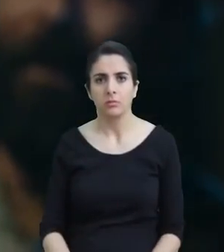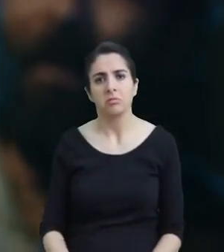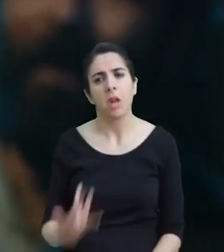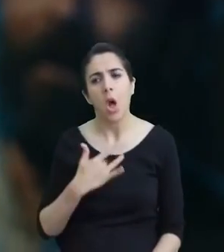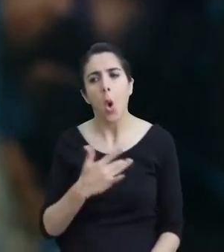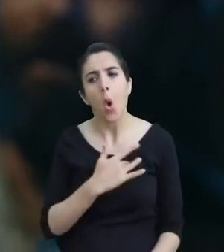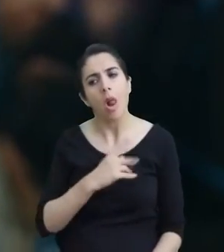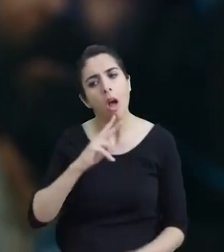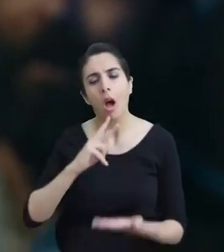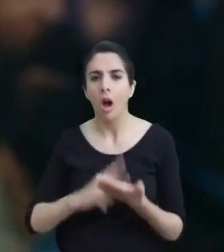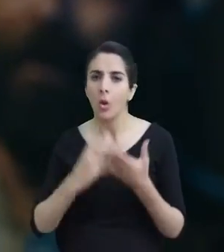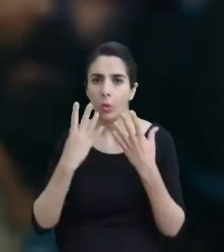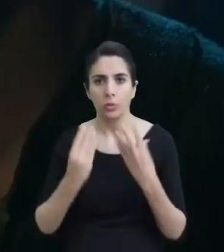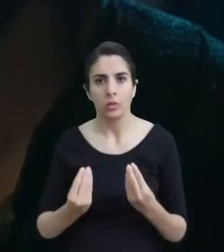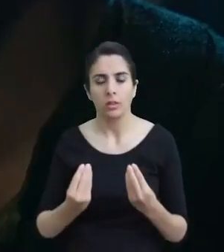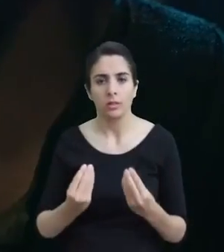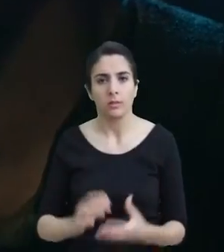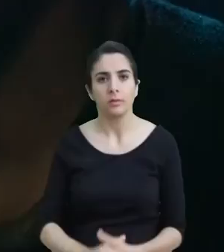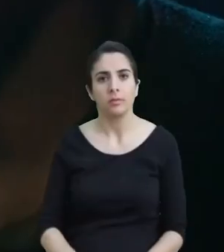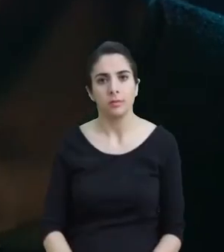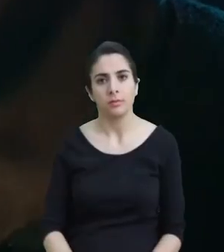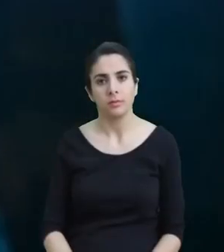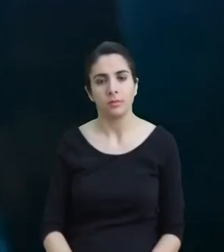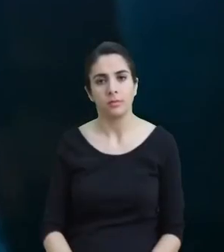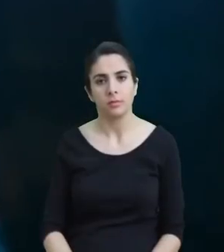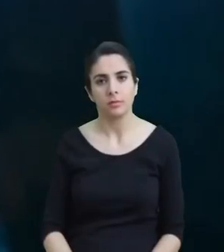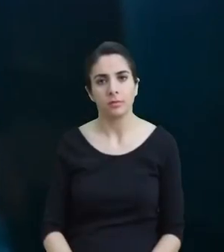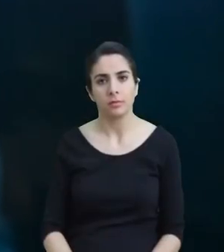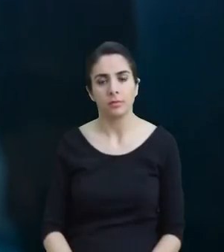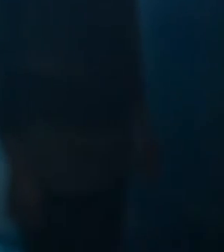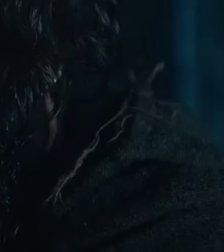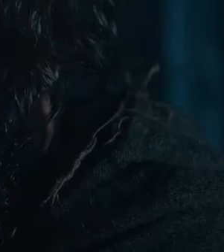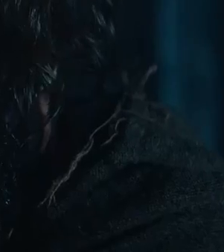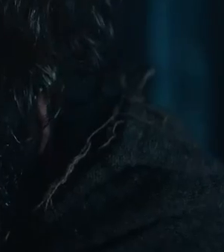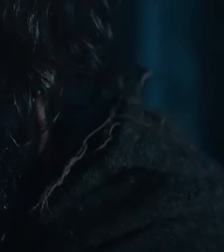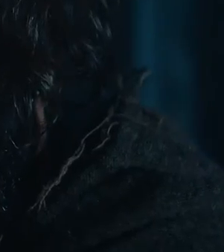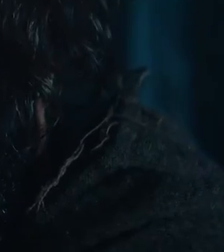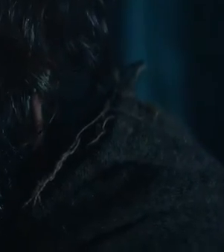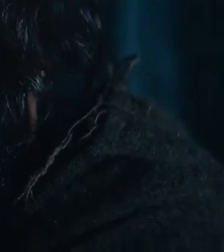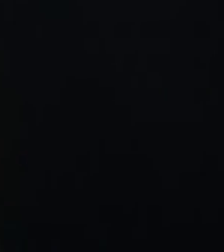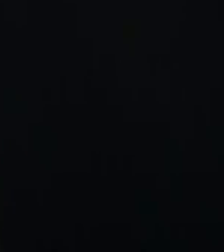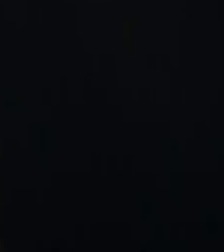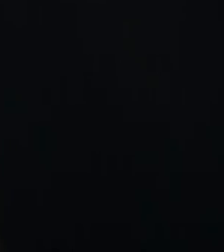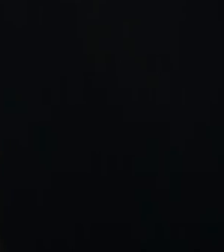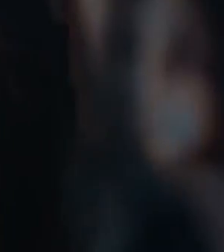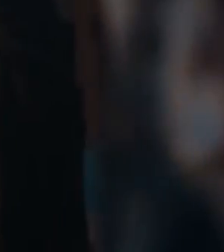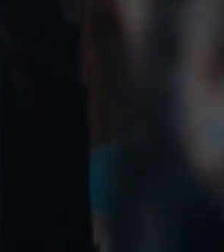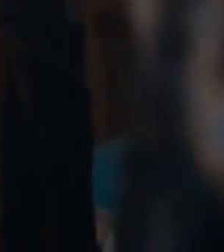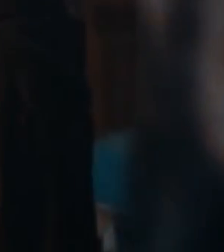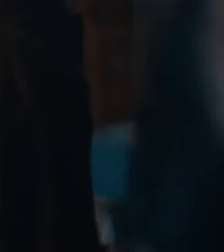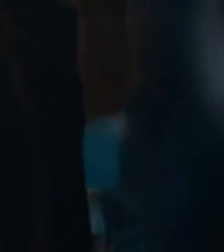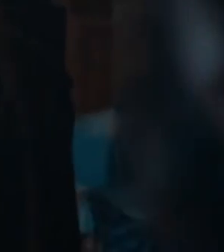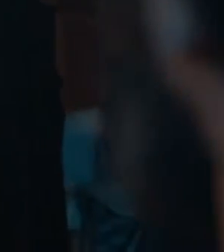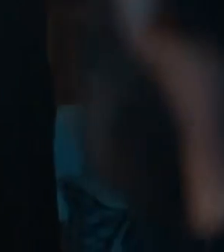Artık gönlümüzden ne koparsa. Adamlar gerildiler. Boncuk sakalla kaytan bıyık bakıştılar.